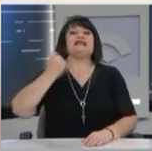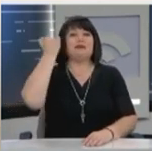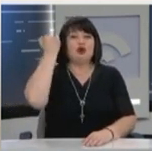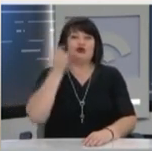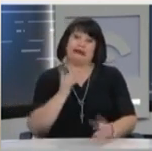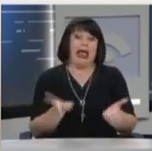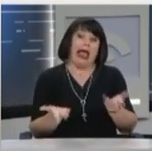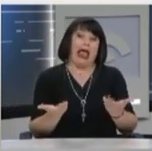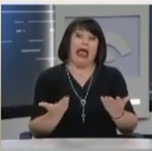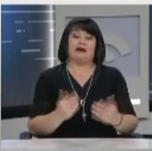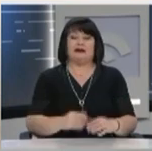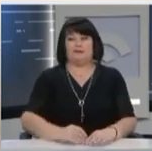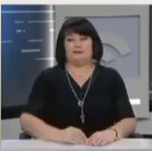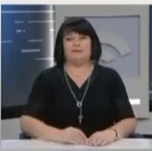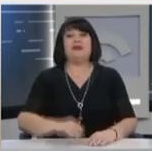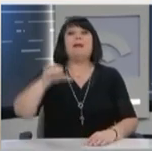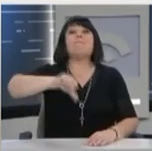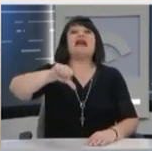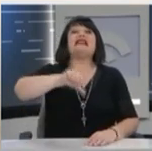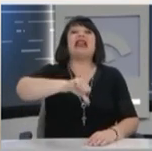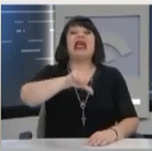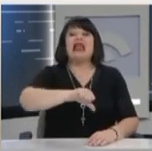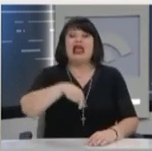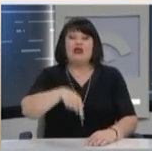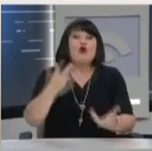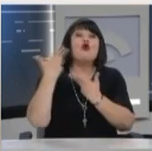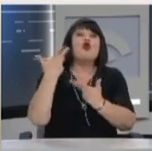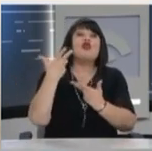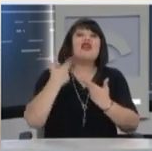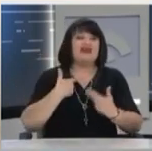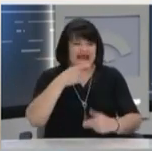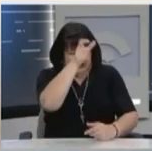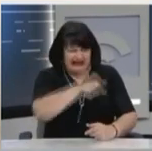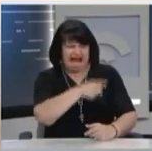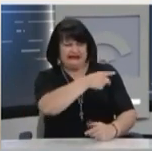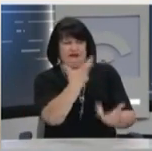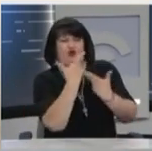αντιπρόεδρος. Έλεγα για τα πετρέλαια. Εδώ μέσα, κύριε Μητσοτάκη, όλοι με κοροϊδεύατε. Όλοι, κι